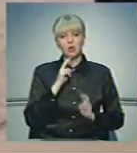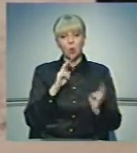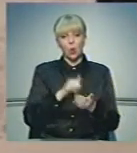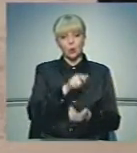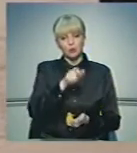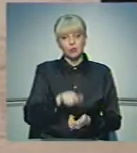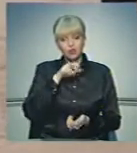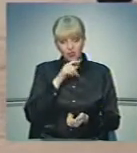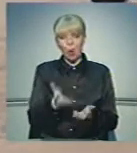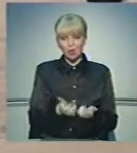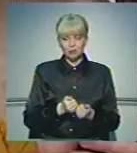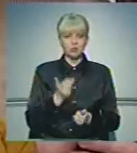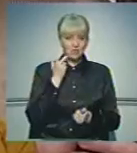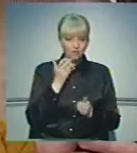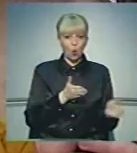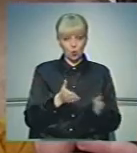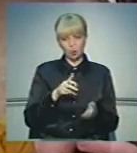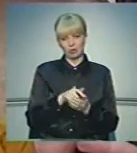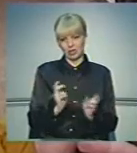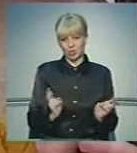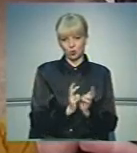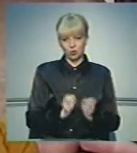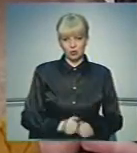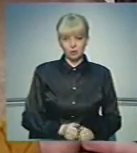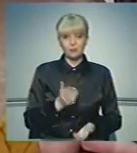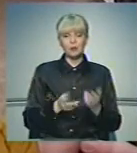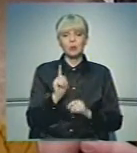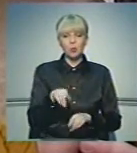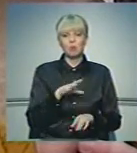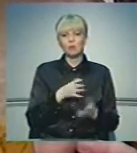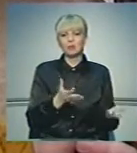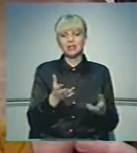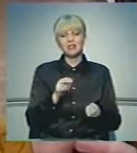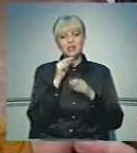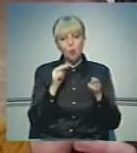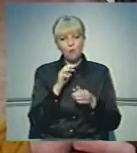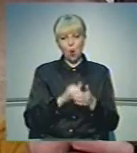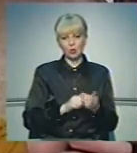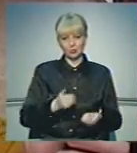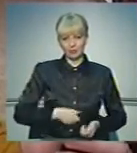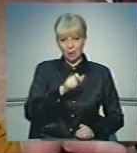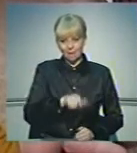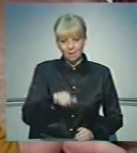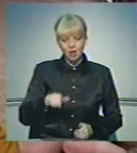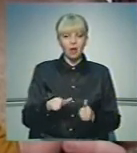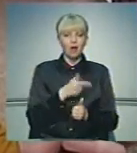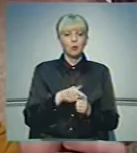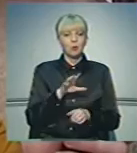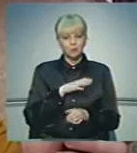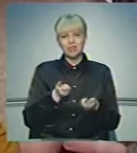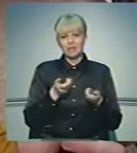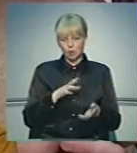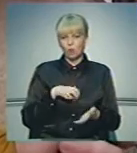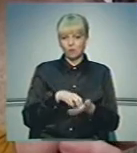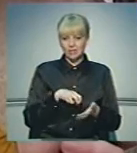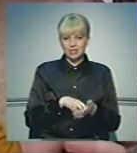чернівчан отримували та завжди готові йти на зустріч. Якщо навіть були якісь зауваження від мешканців, або було кілька